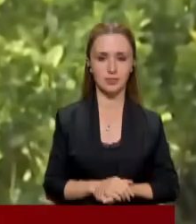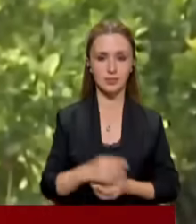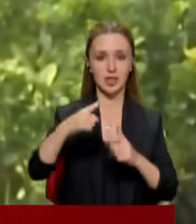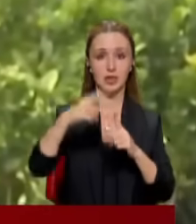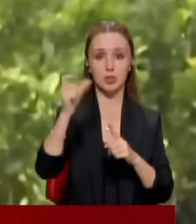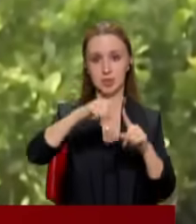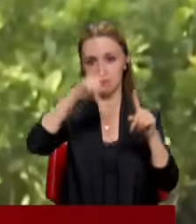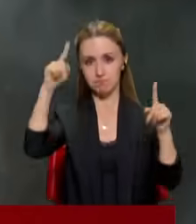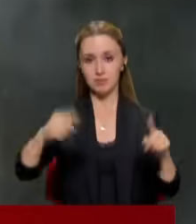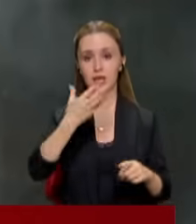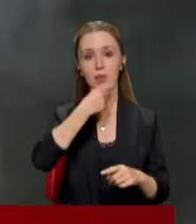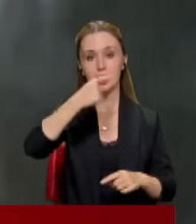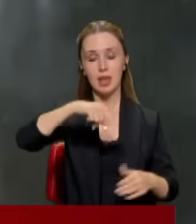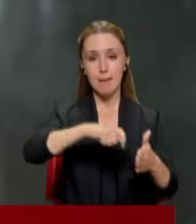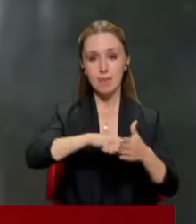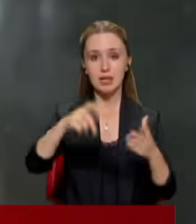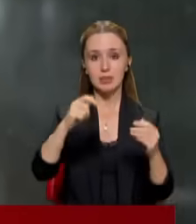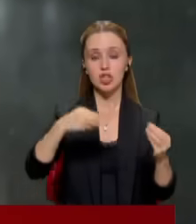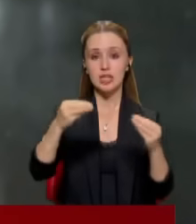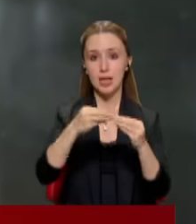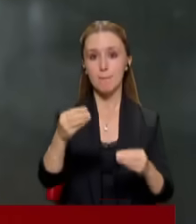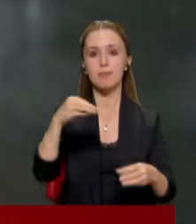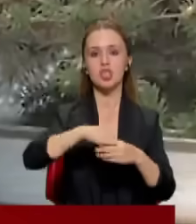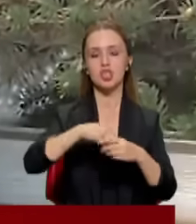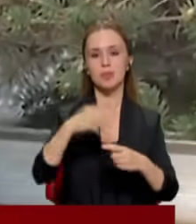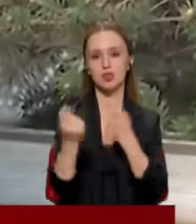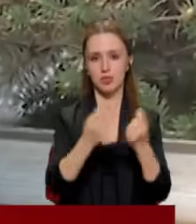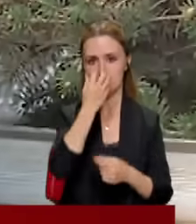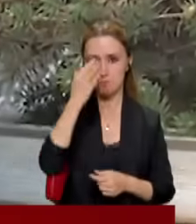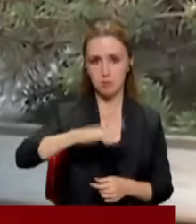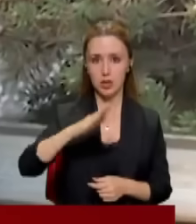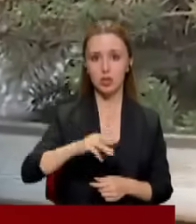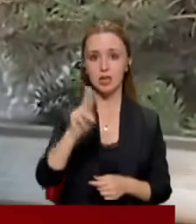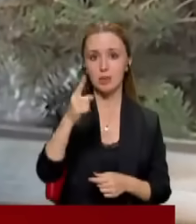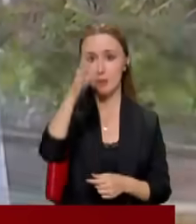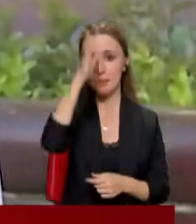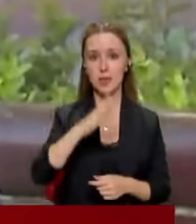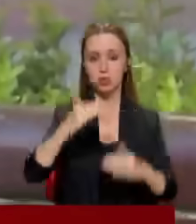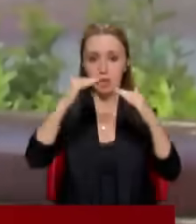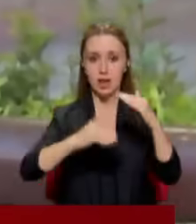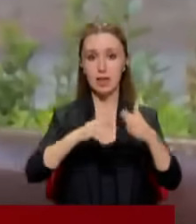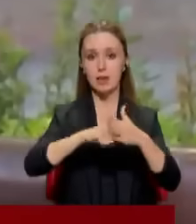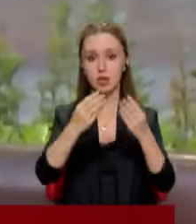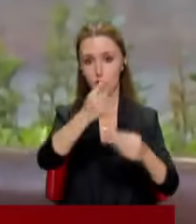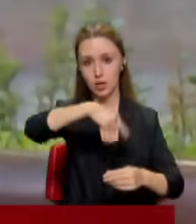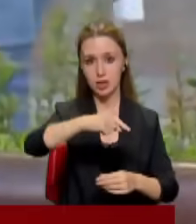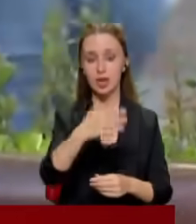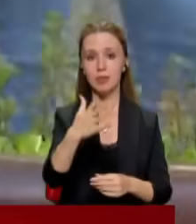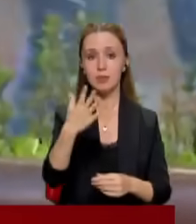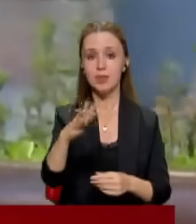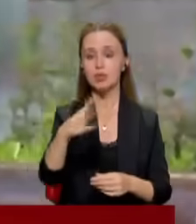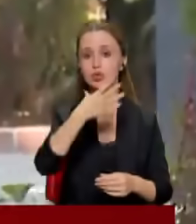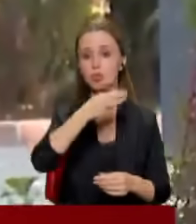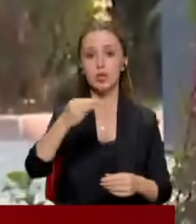Temmuz ayından bu yana emekliler maaşlarına yapılacak düzenleme için bir adım bekliyor. Çünkü 7500 lira ve altında maaşı olan 5,5